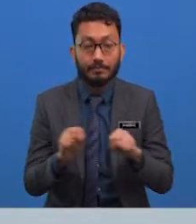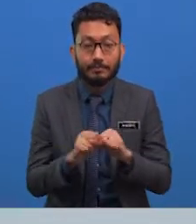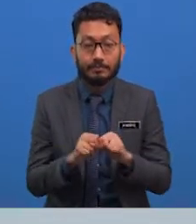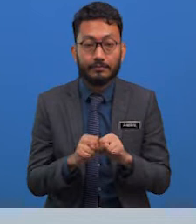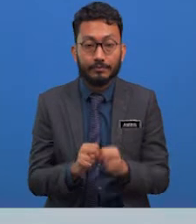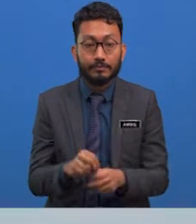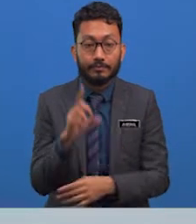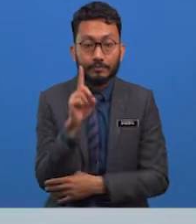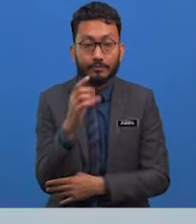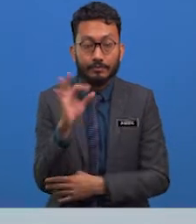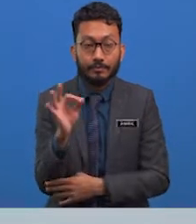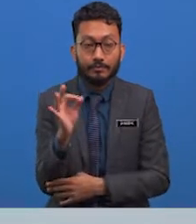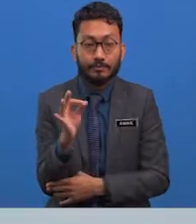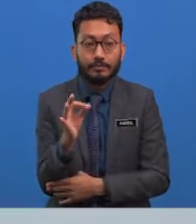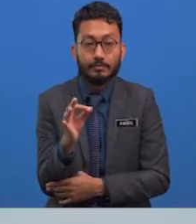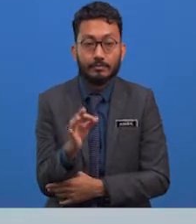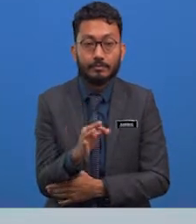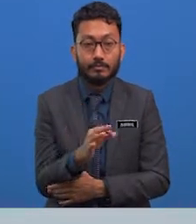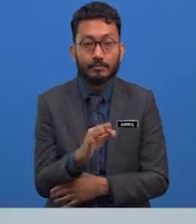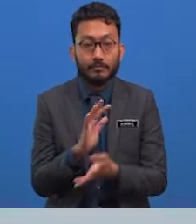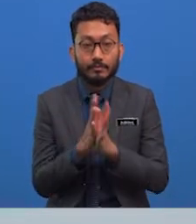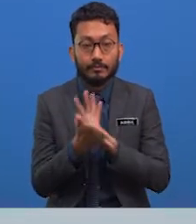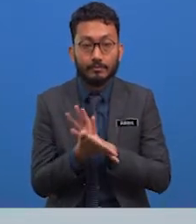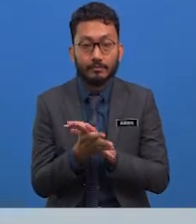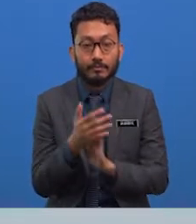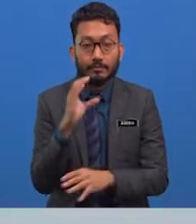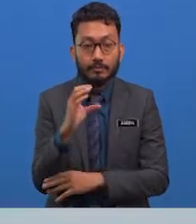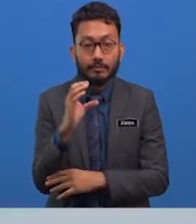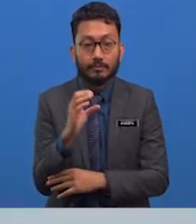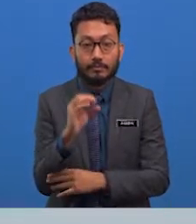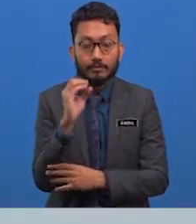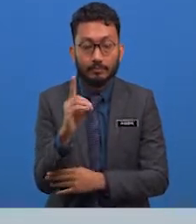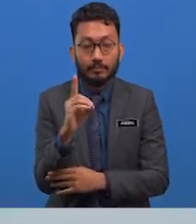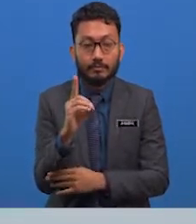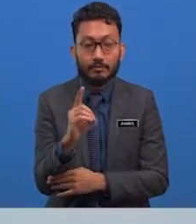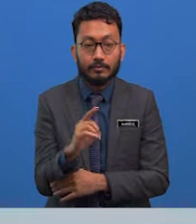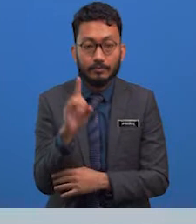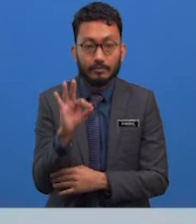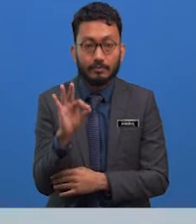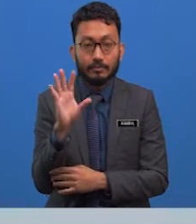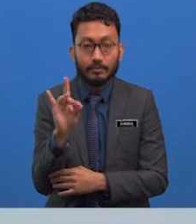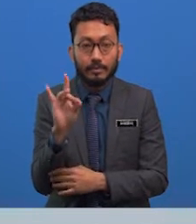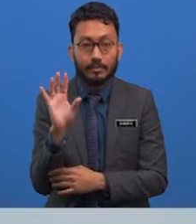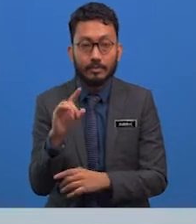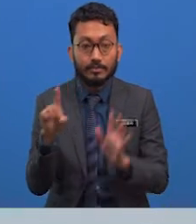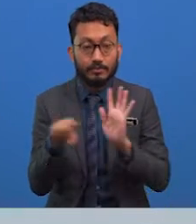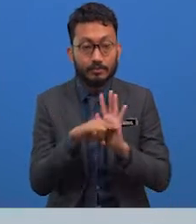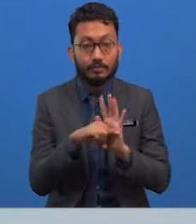iaitu 119 darjah. Maka nilai C adalah 180 darjah tolak